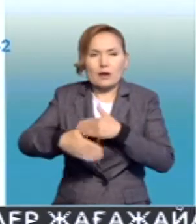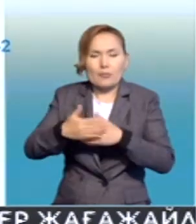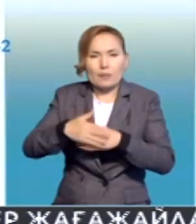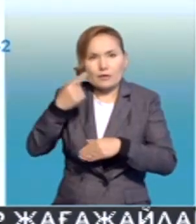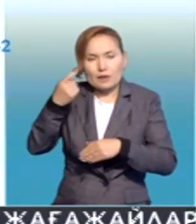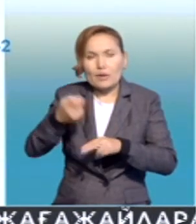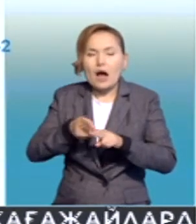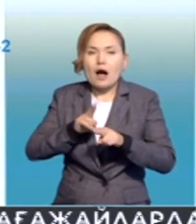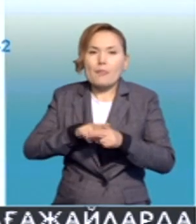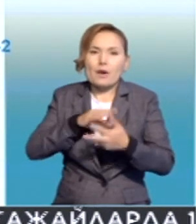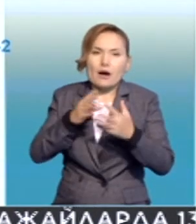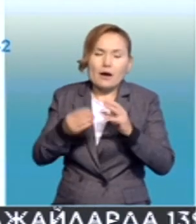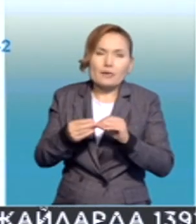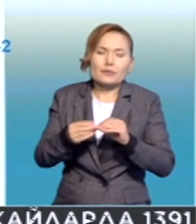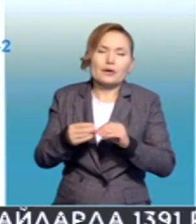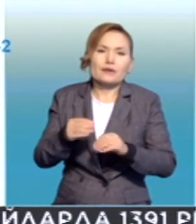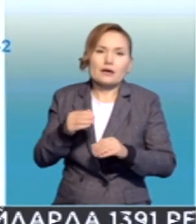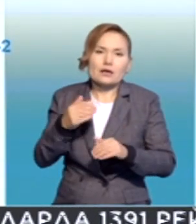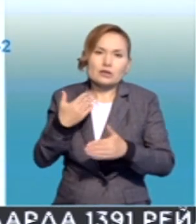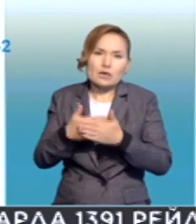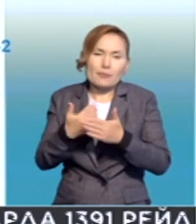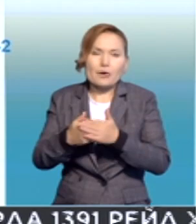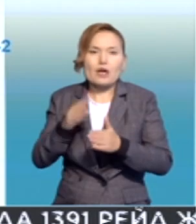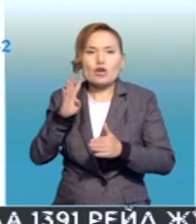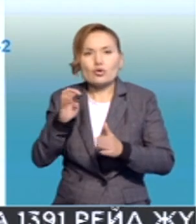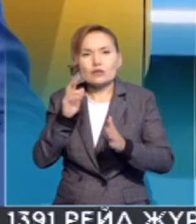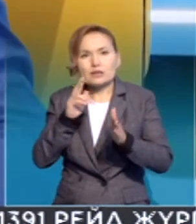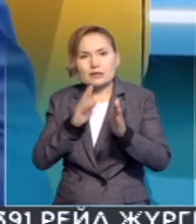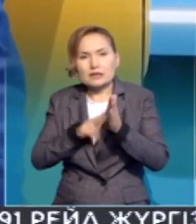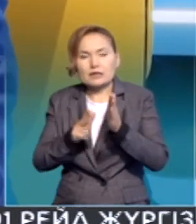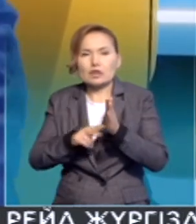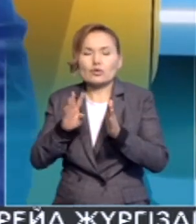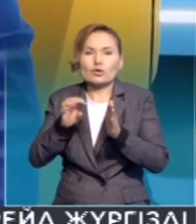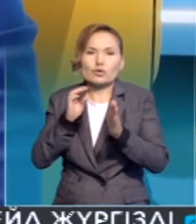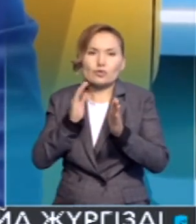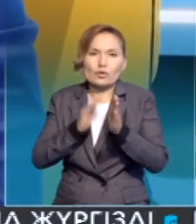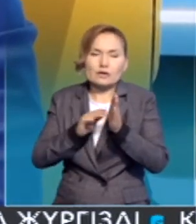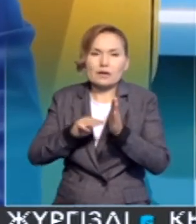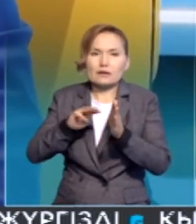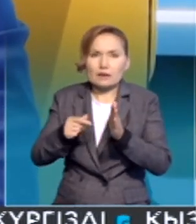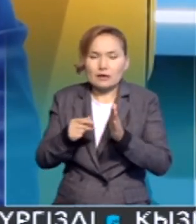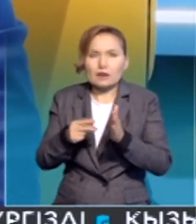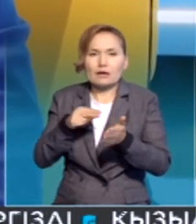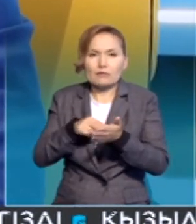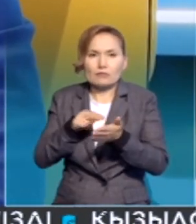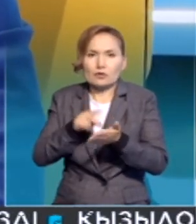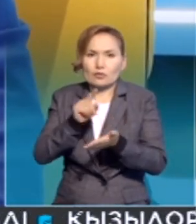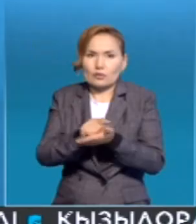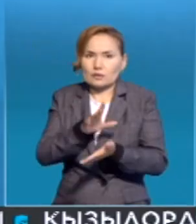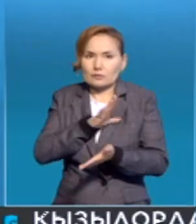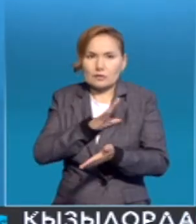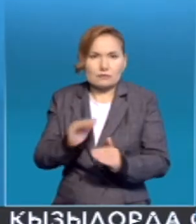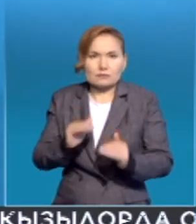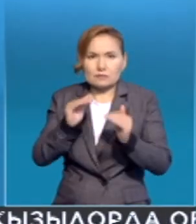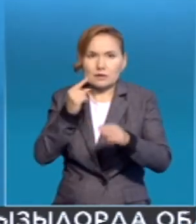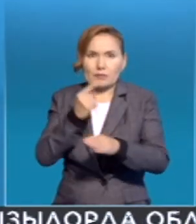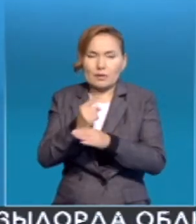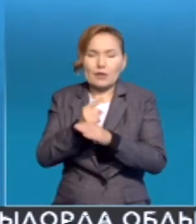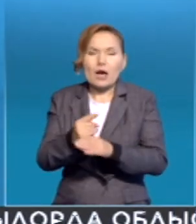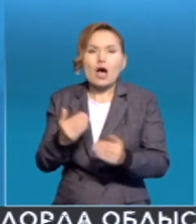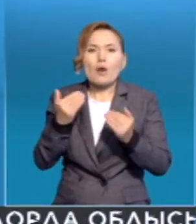орташа бағасы шамамен 480-490 теңге болуы тиіс. Мұны ретке келтіру керек.